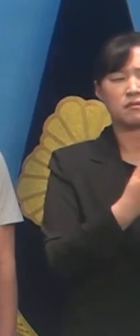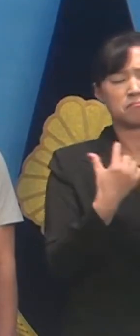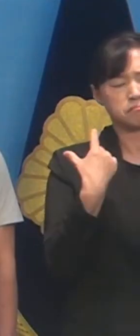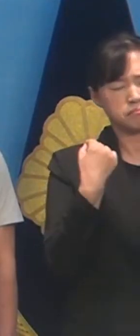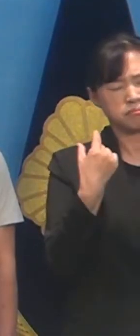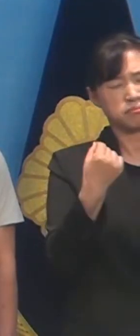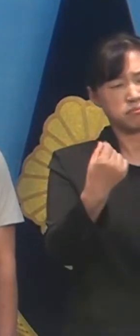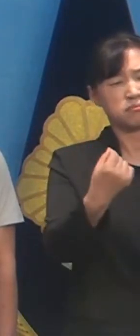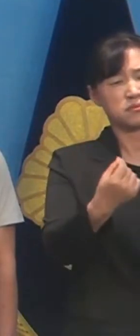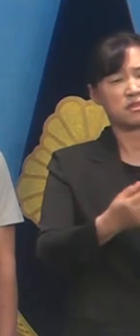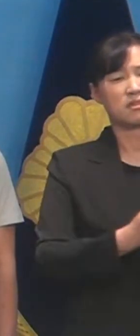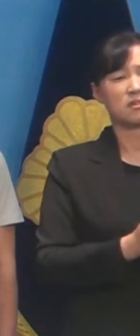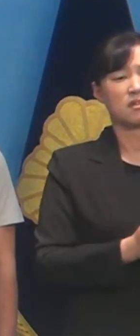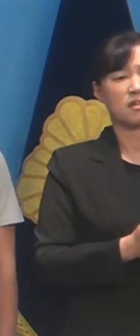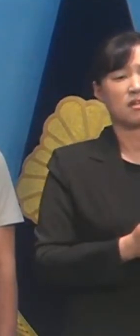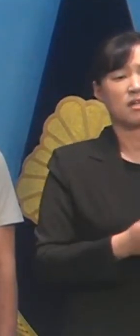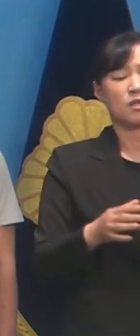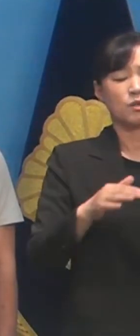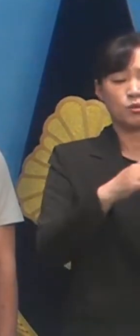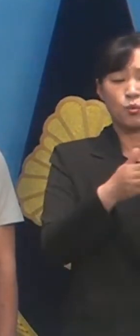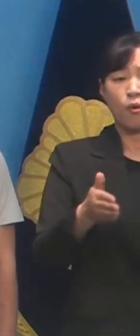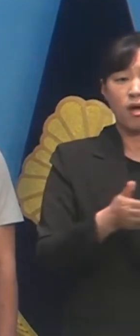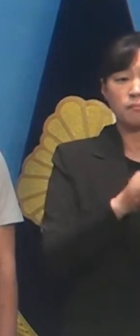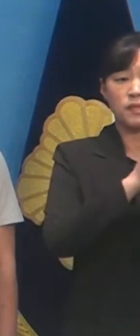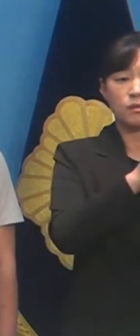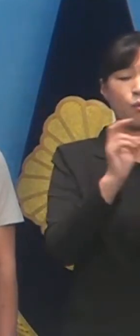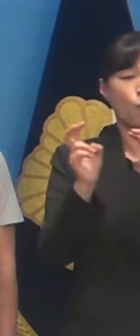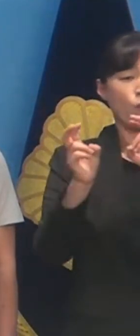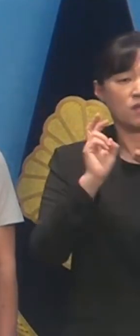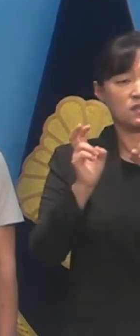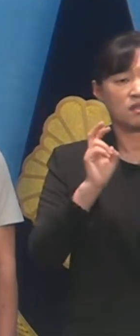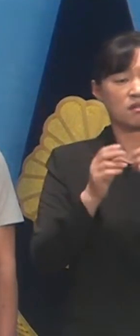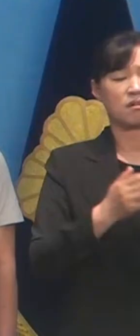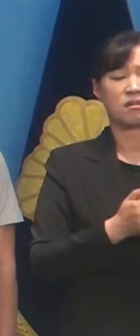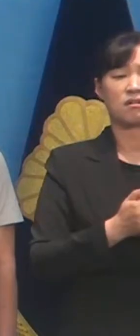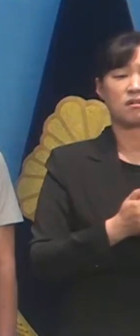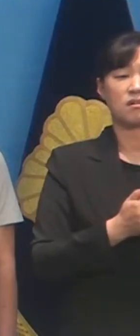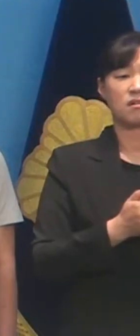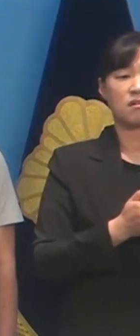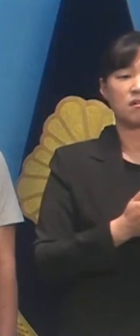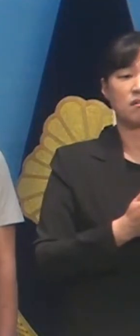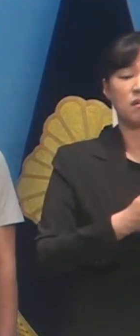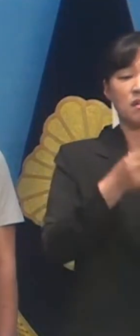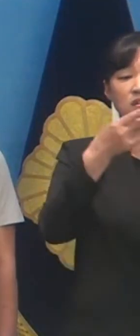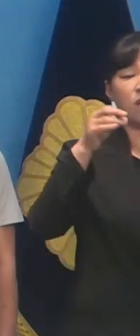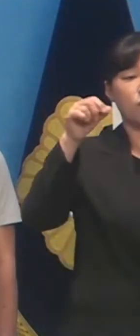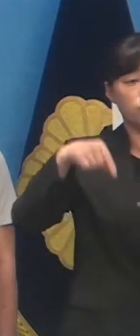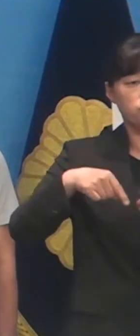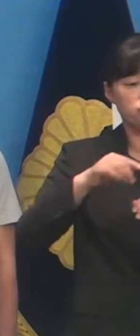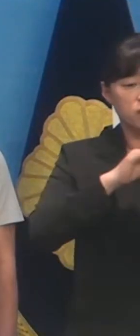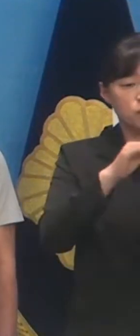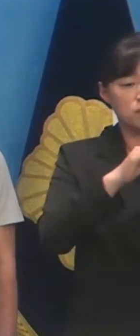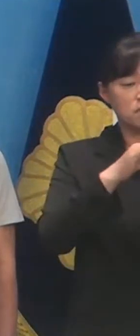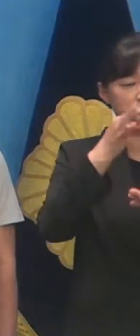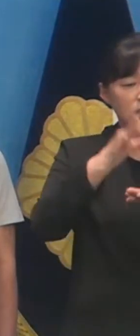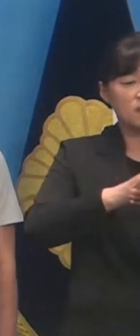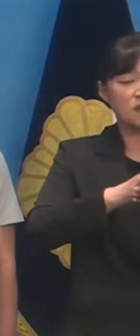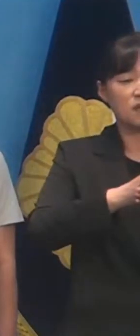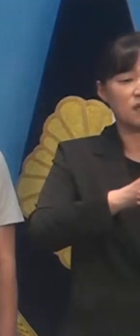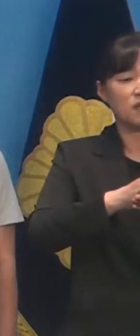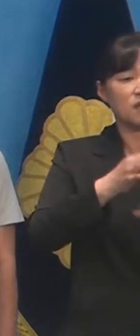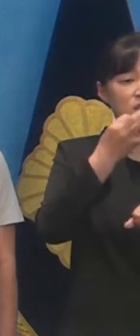일관됐습니다. 종합자동차 회사의 위상을 명확히 가지고 있던 대구자동차를 헐값에